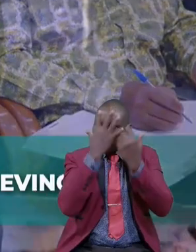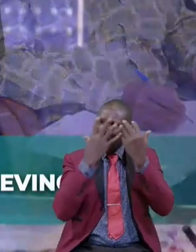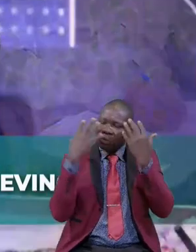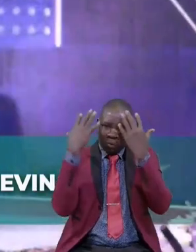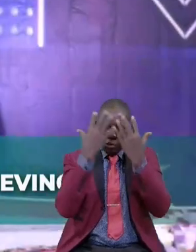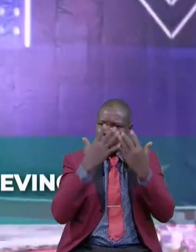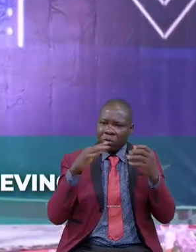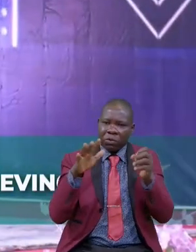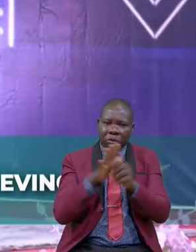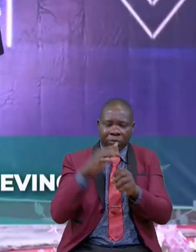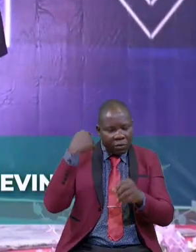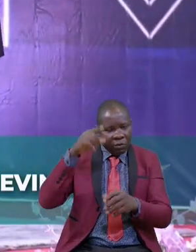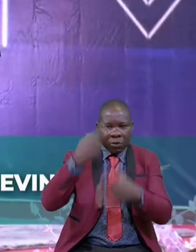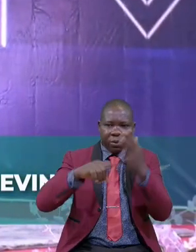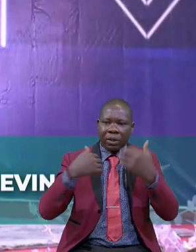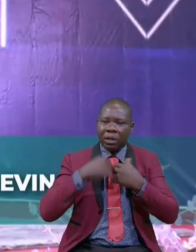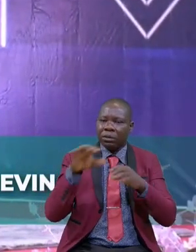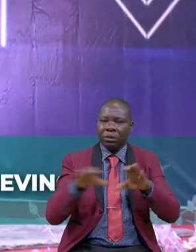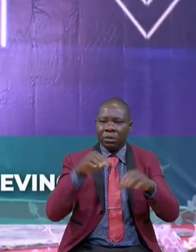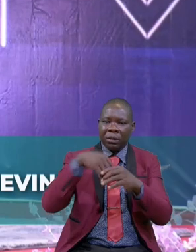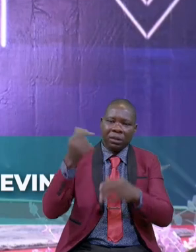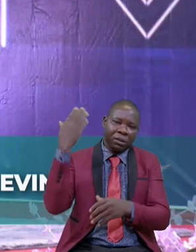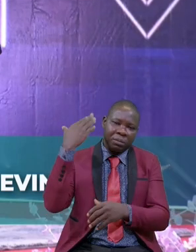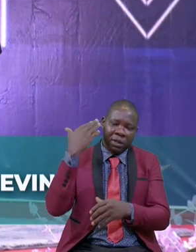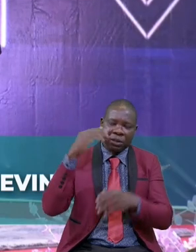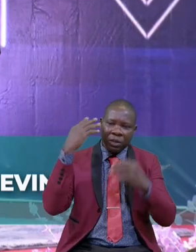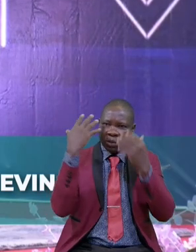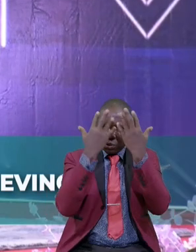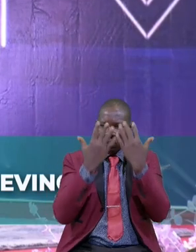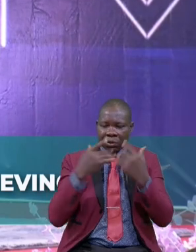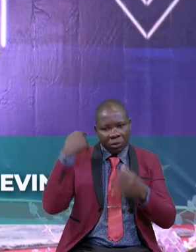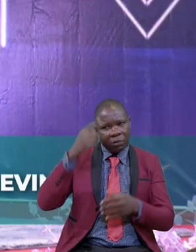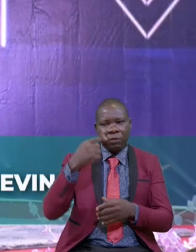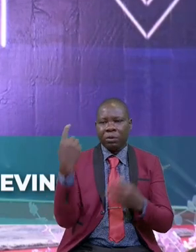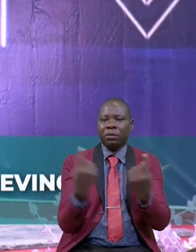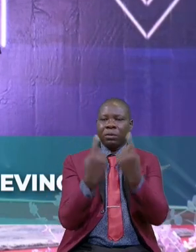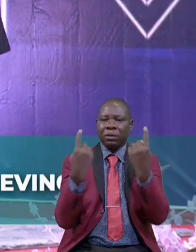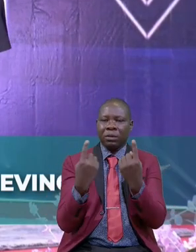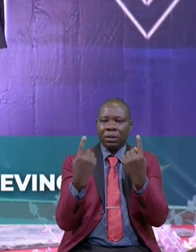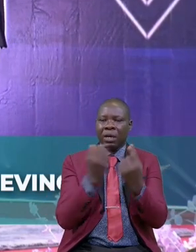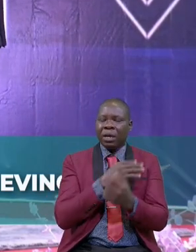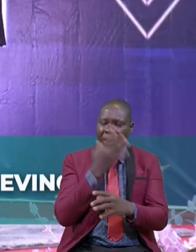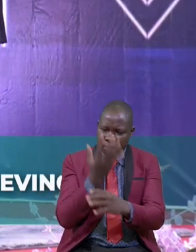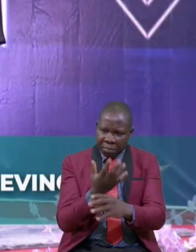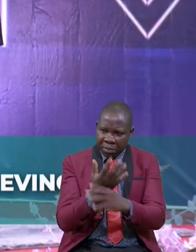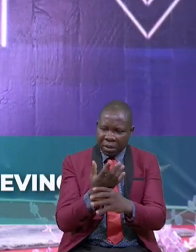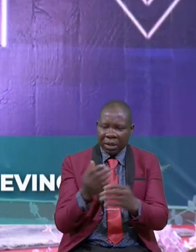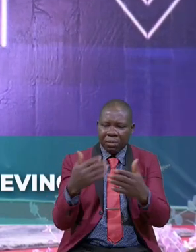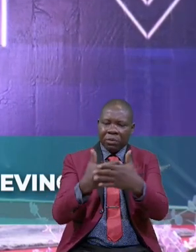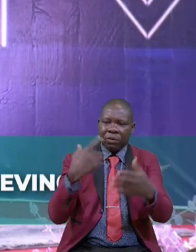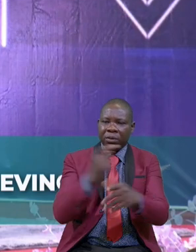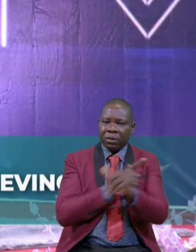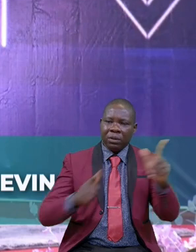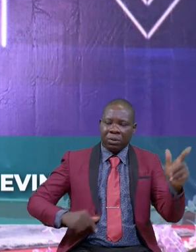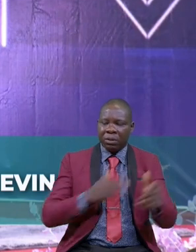Dieu avec cette tristesse dans le cœur. Et maintenant, nous fléchissons devant le Seigneur